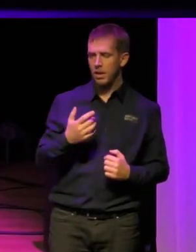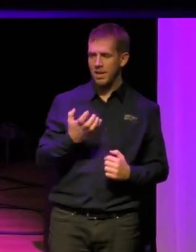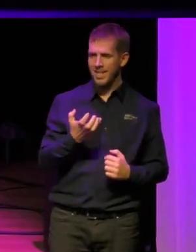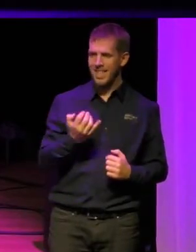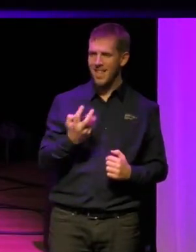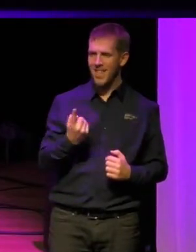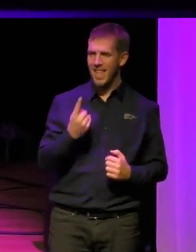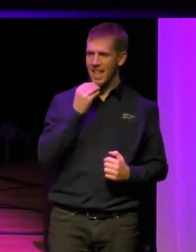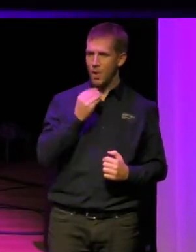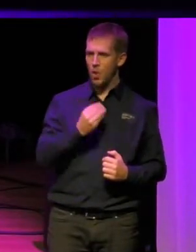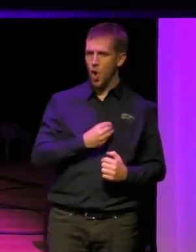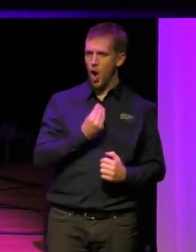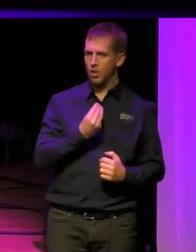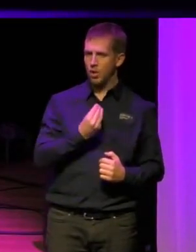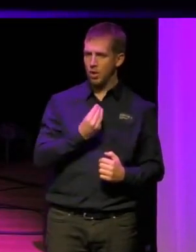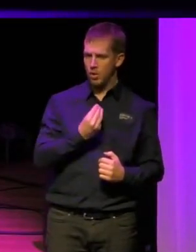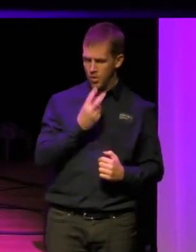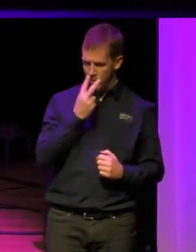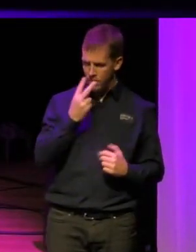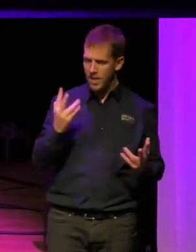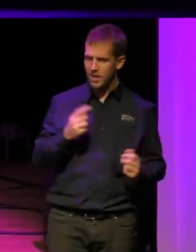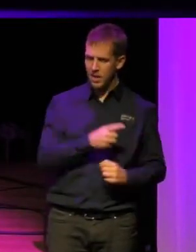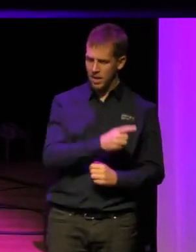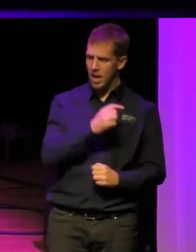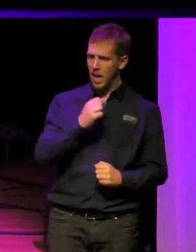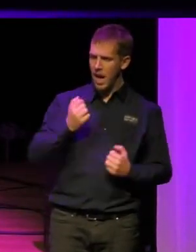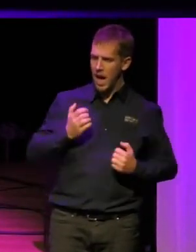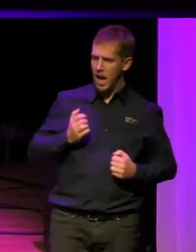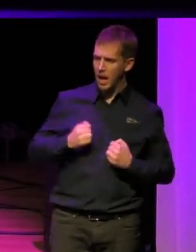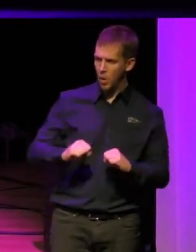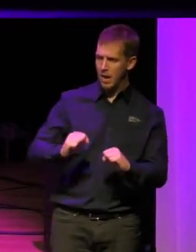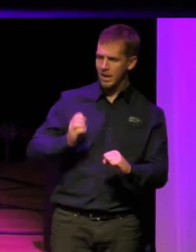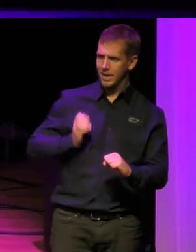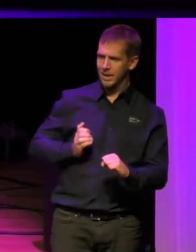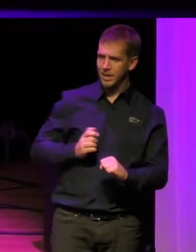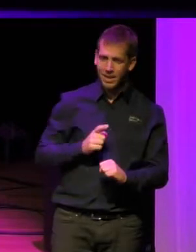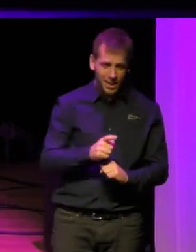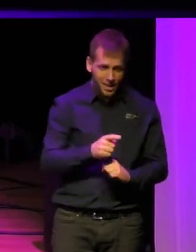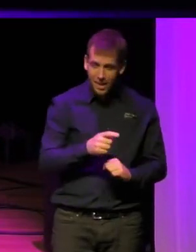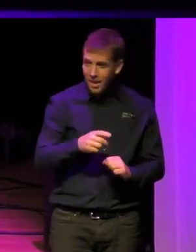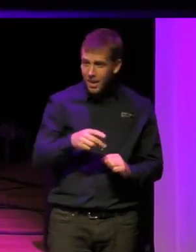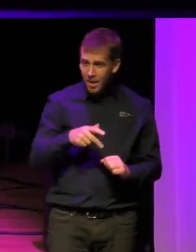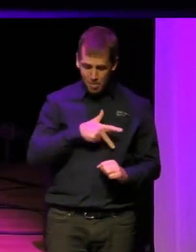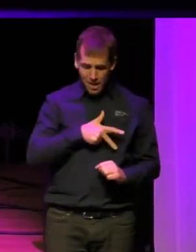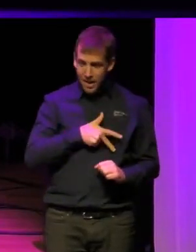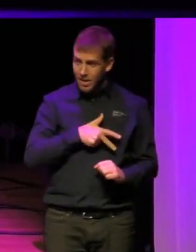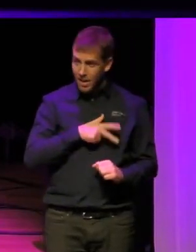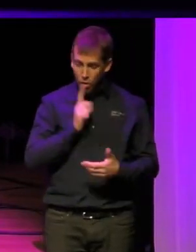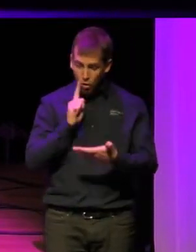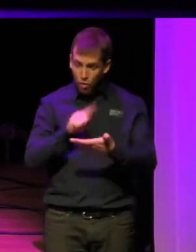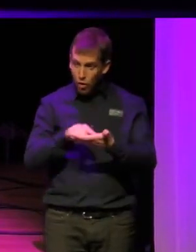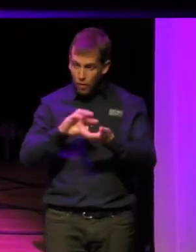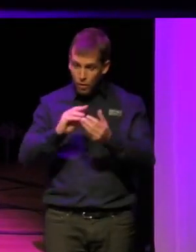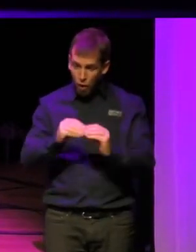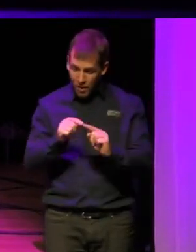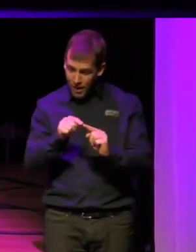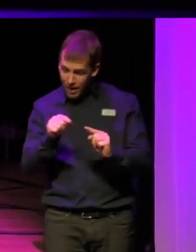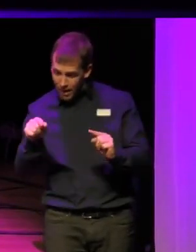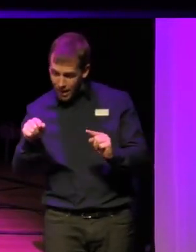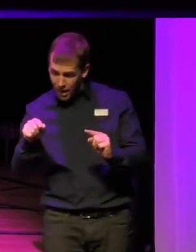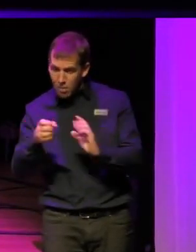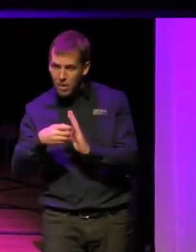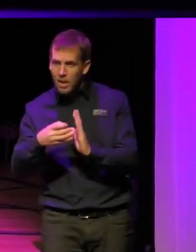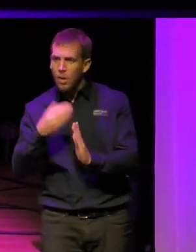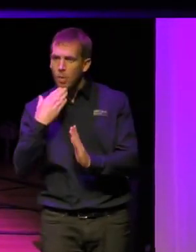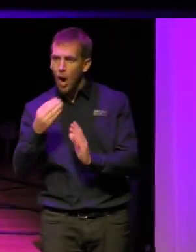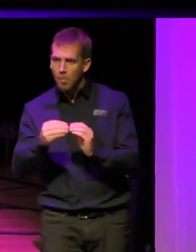visat prov på civilkurage och framförallt engagemang. Prisets syftesformulering skulle jag säga beskriver Ahmeds